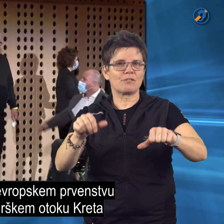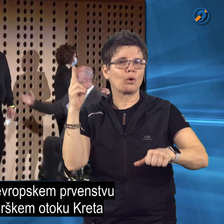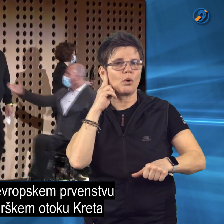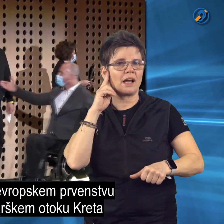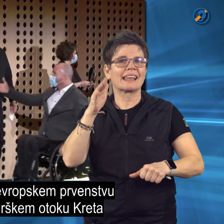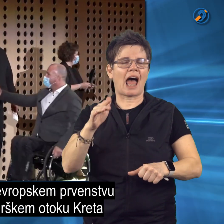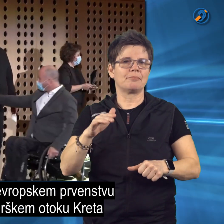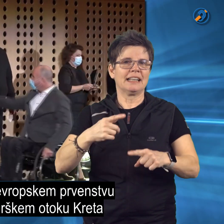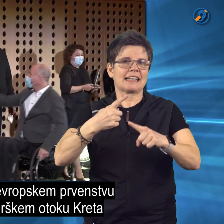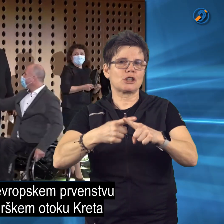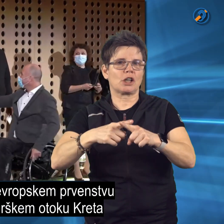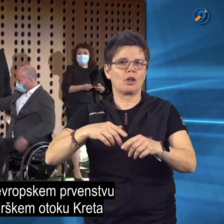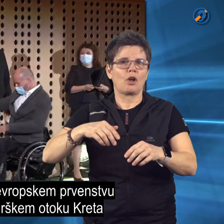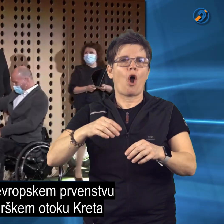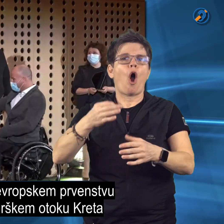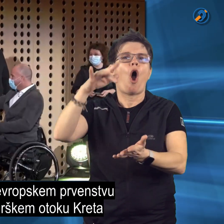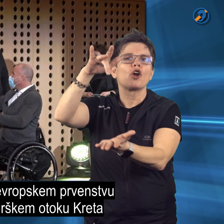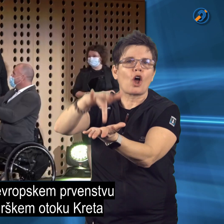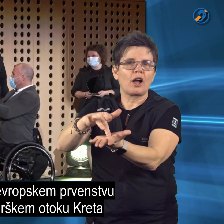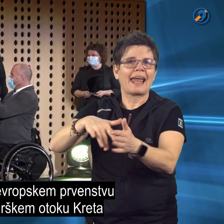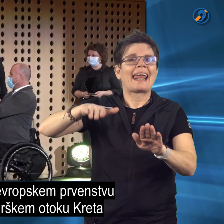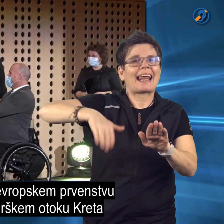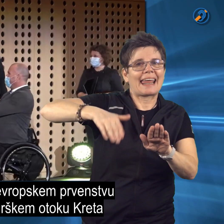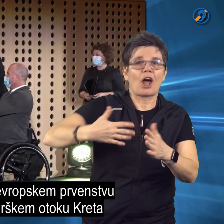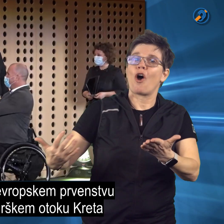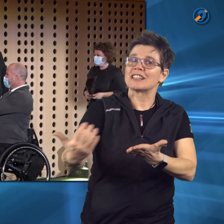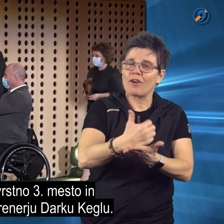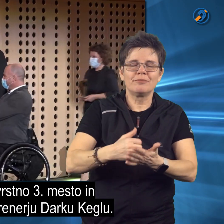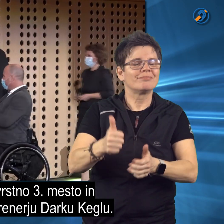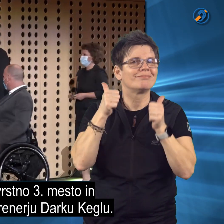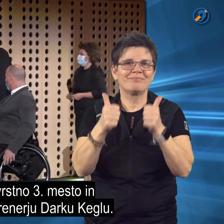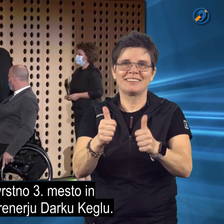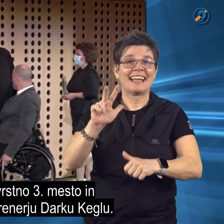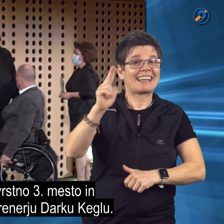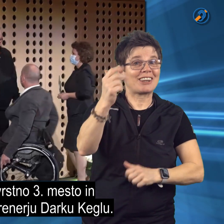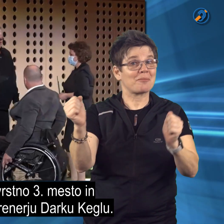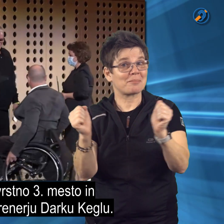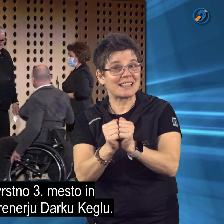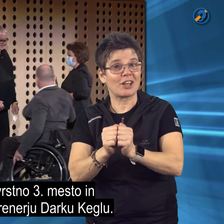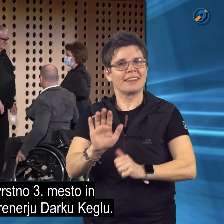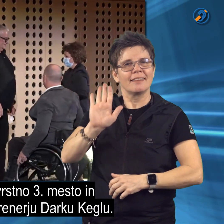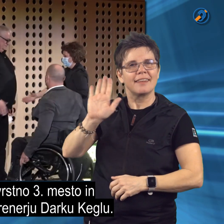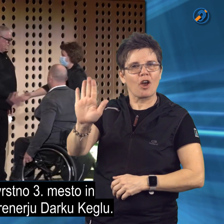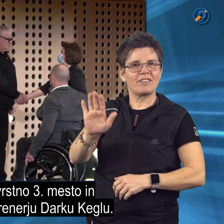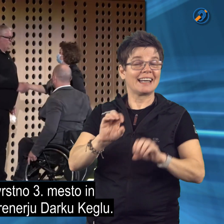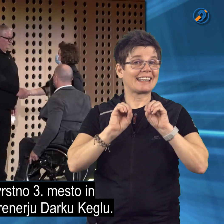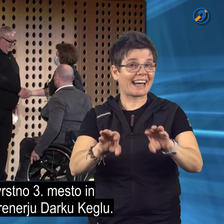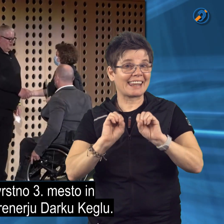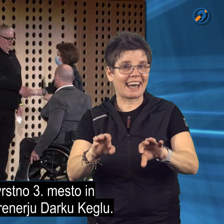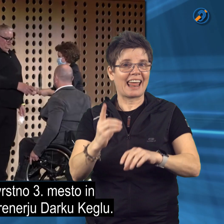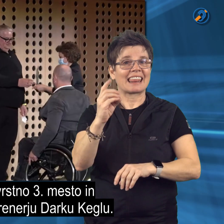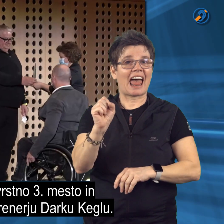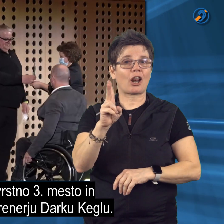grškem otoku Kreta osvojil izvrstno 3. mesto, in njegovemu trenerju Darku Keglu.